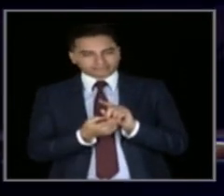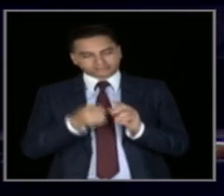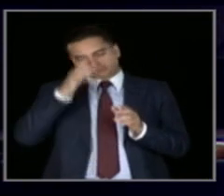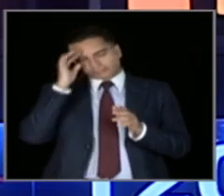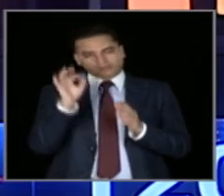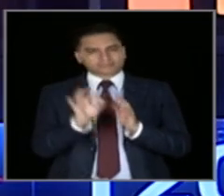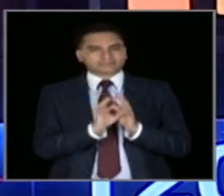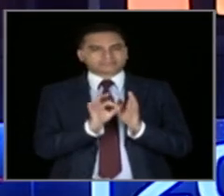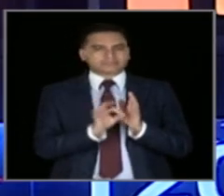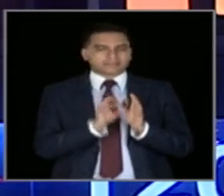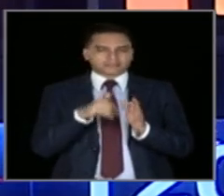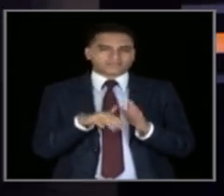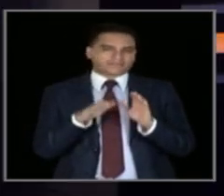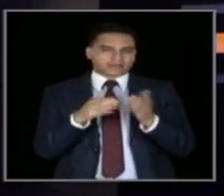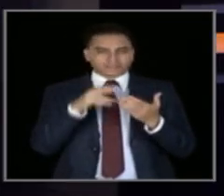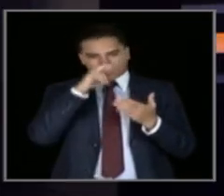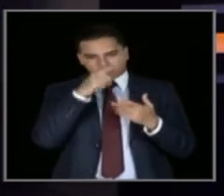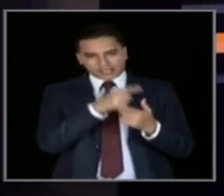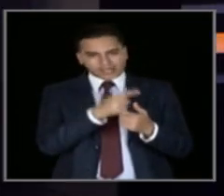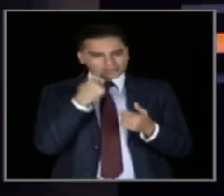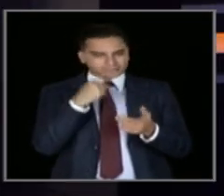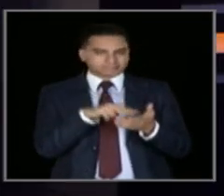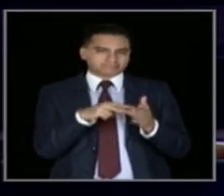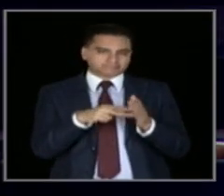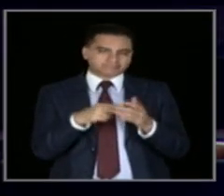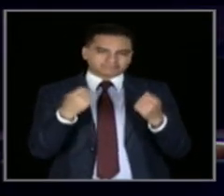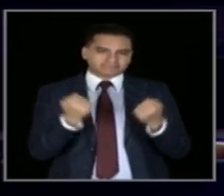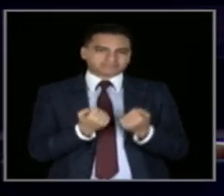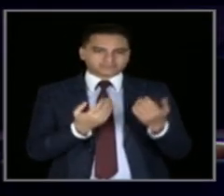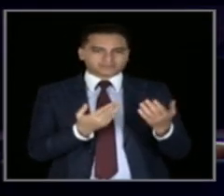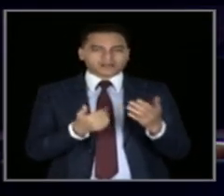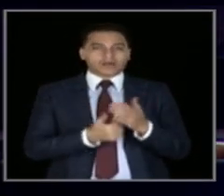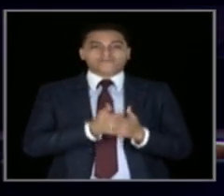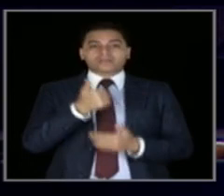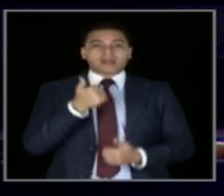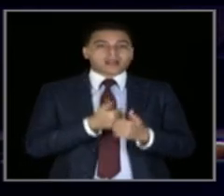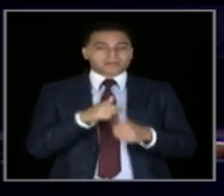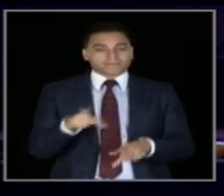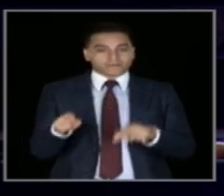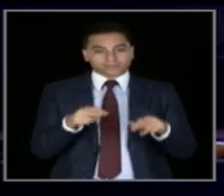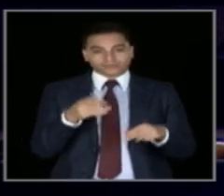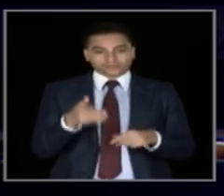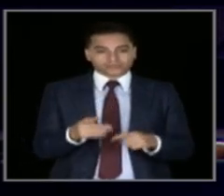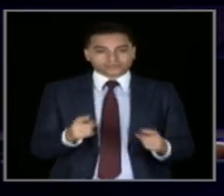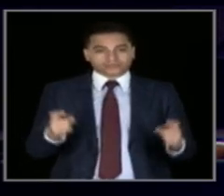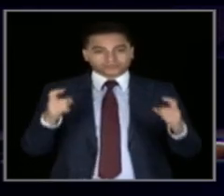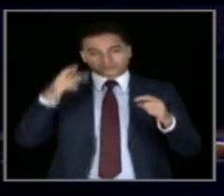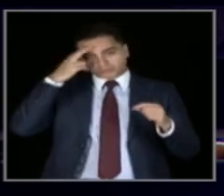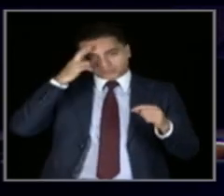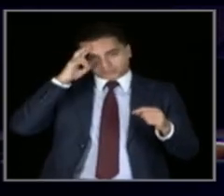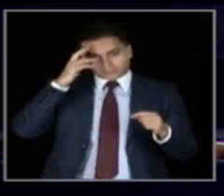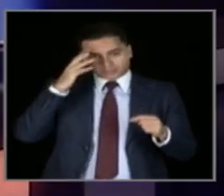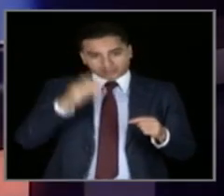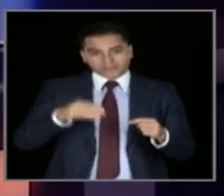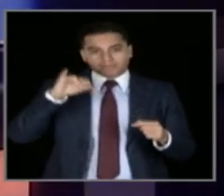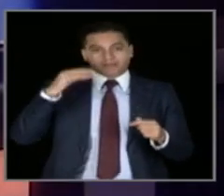ولكن التعالب كان ليهم رأي تاني. أفضل لاعب في ماتش النهاردة محمد